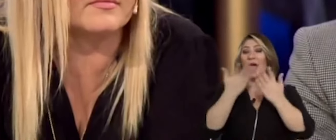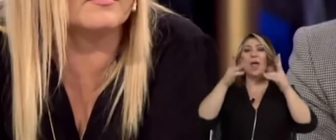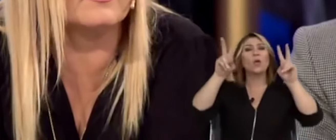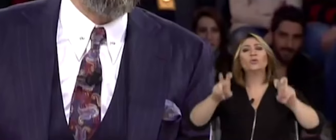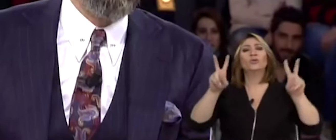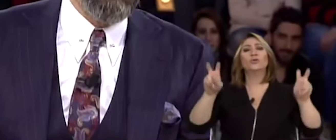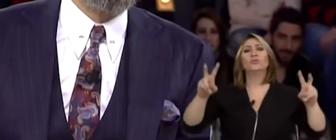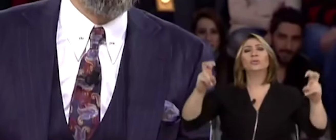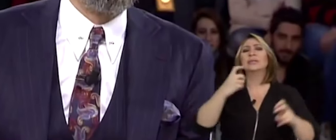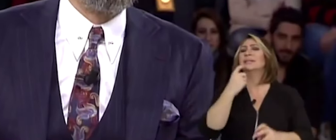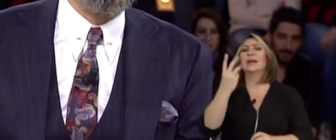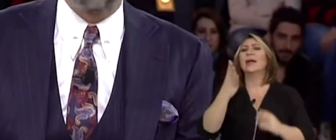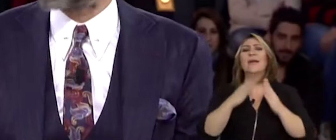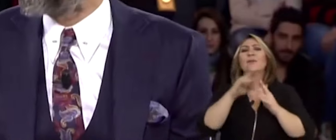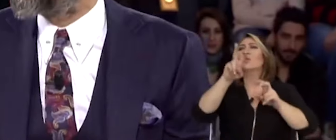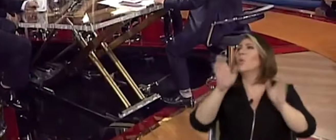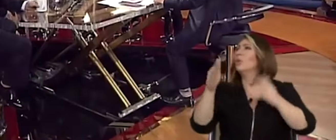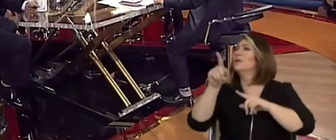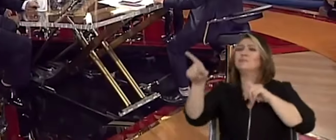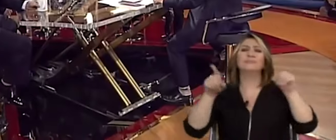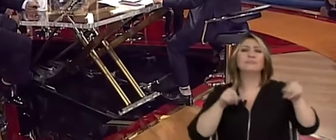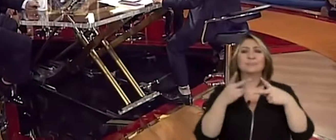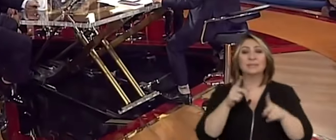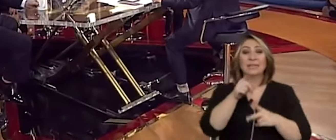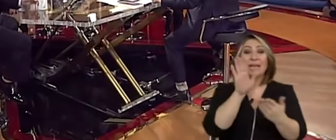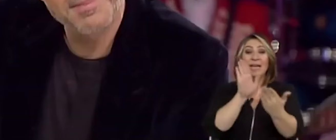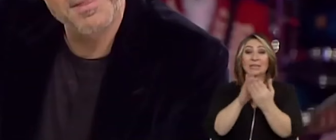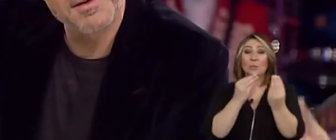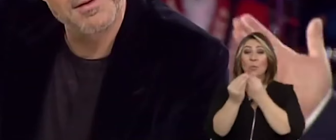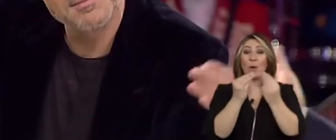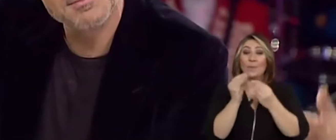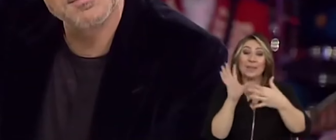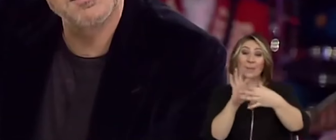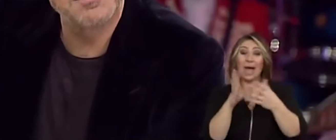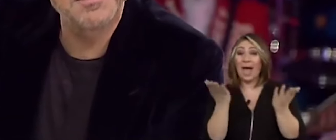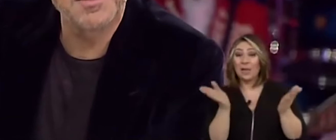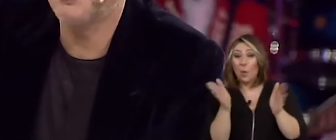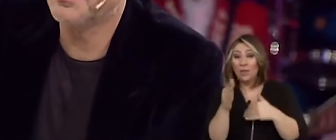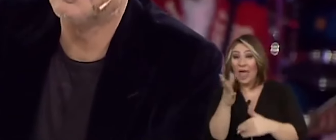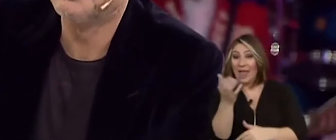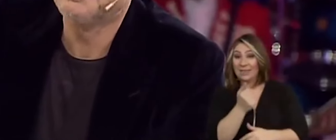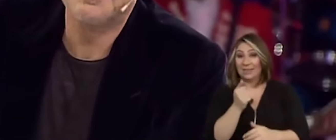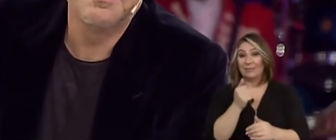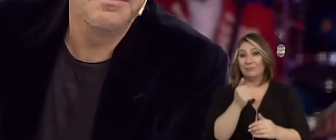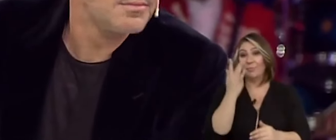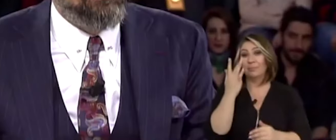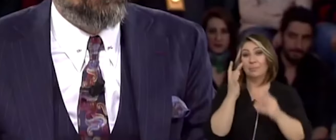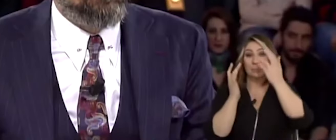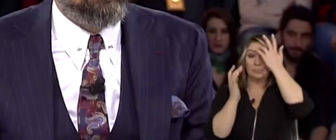oturdum yıllardır. Oo. Her yerde oturdum. Ama çoğunlukla sana karşı muhabbetine de bağlı. Hangi odayı aldı sevgili Bey?